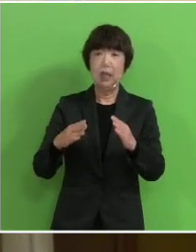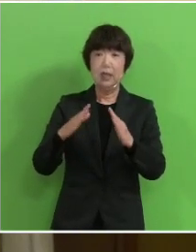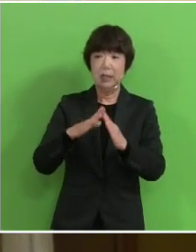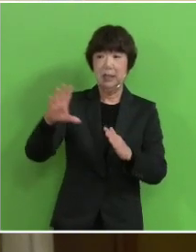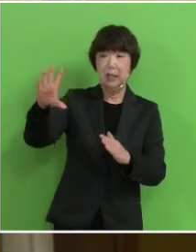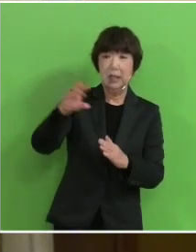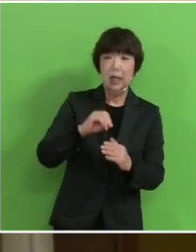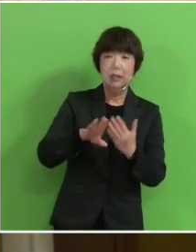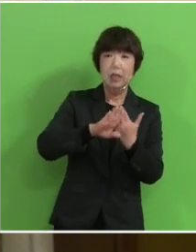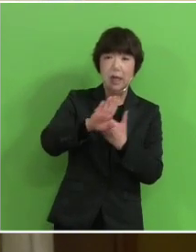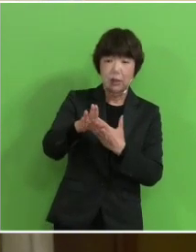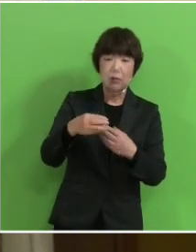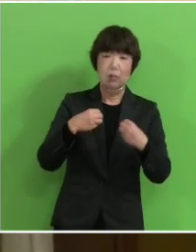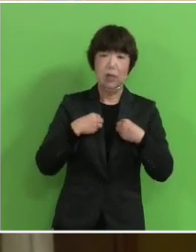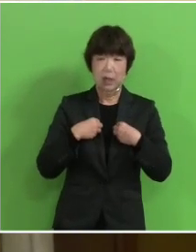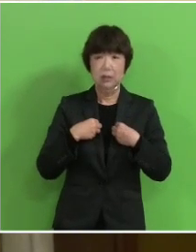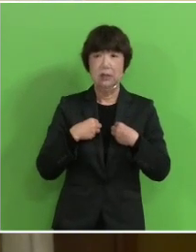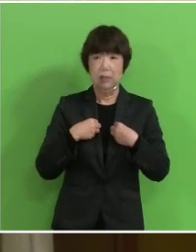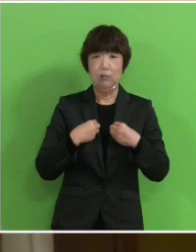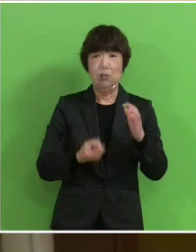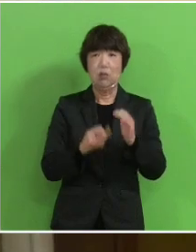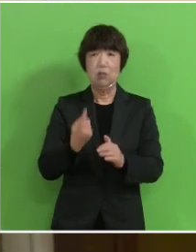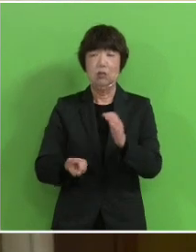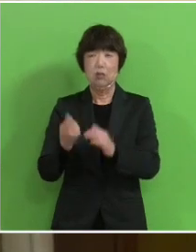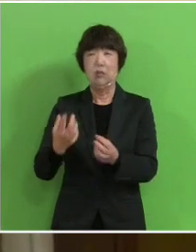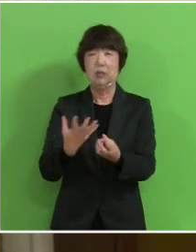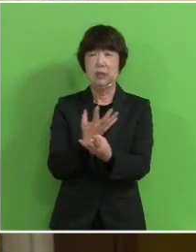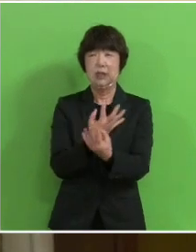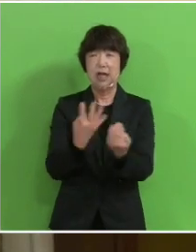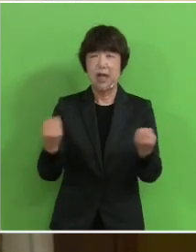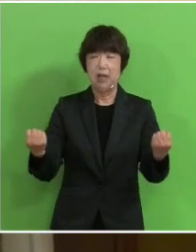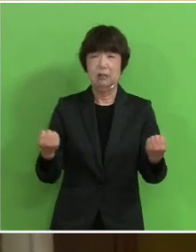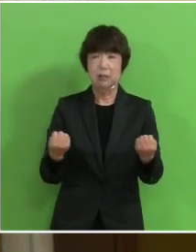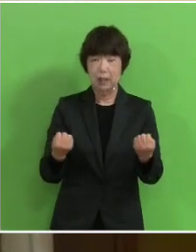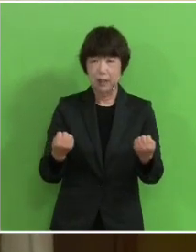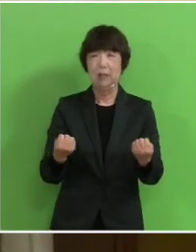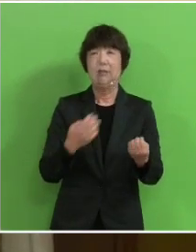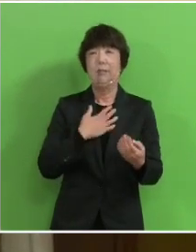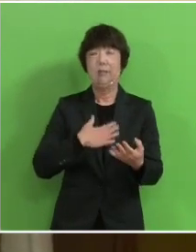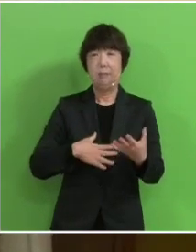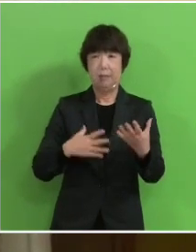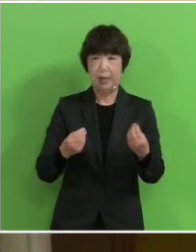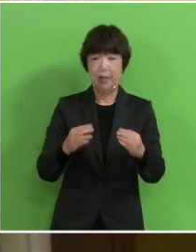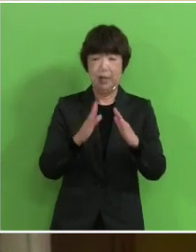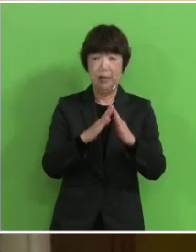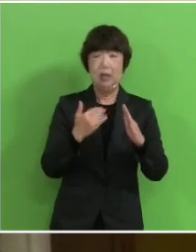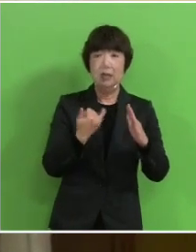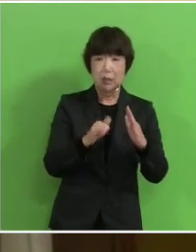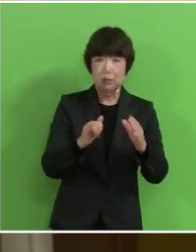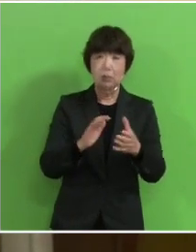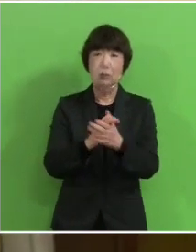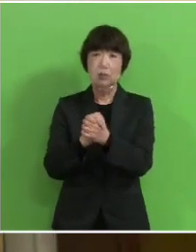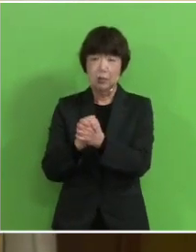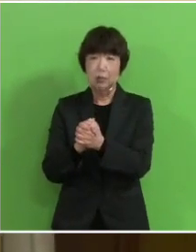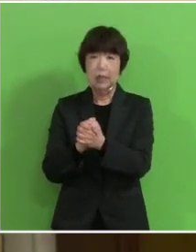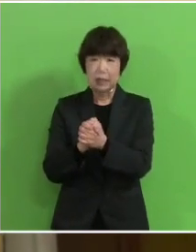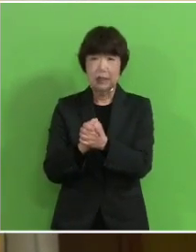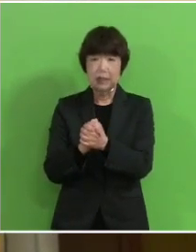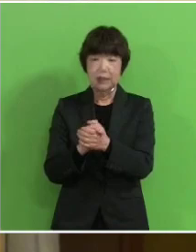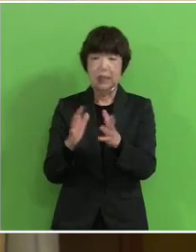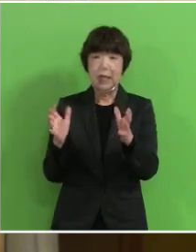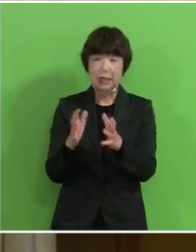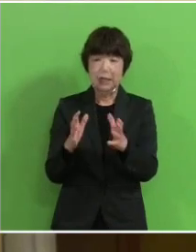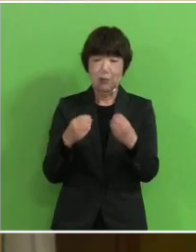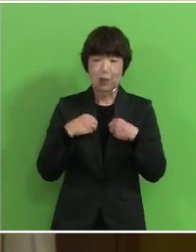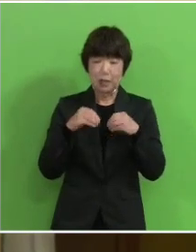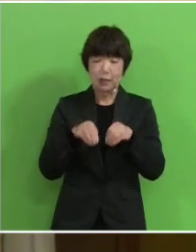感染事例も複数確認されております家族友人への感染拡大を